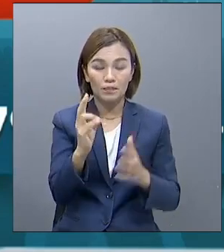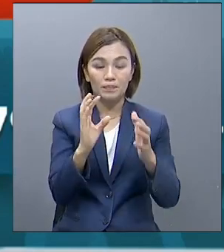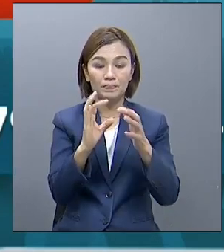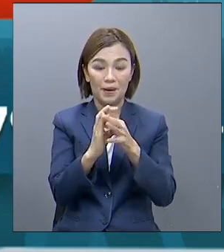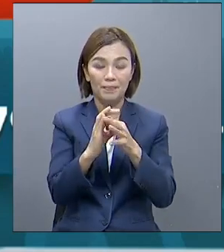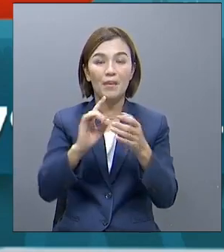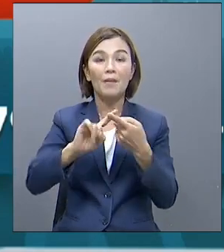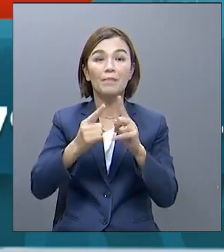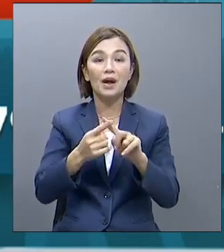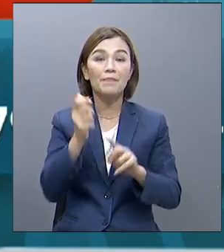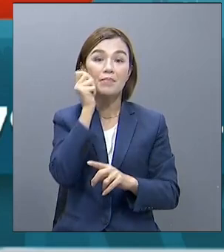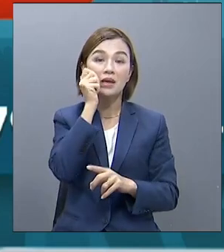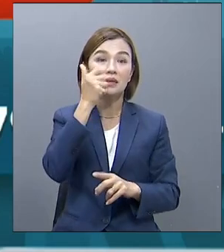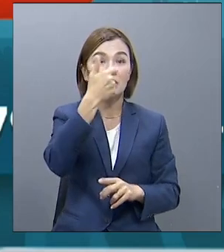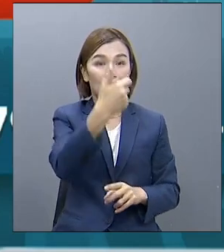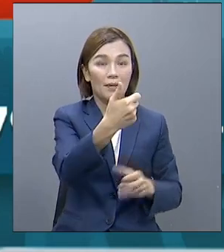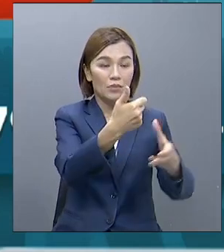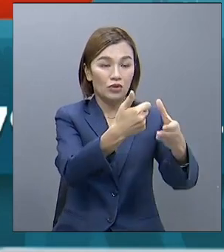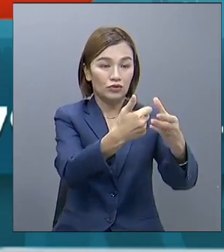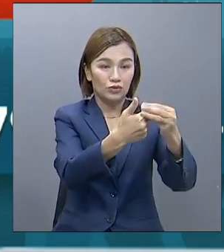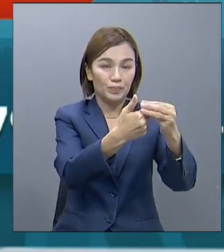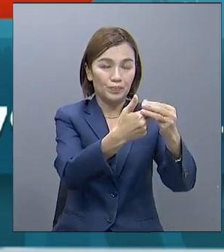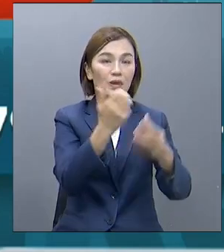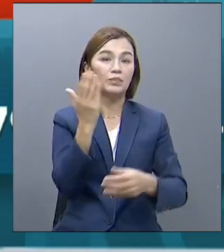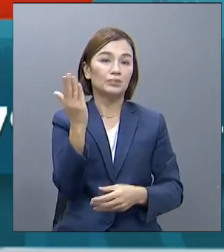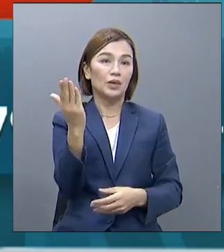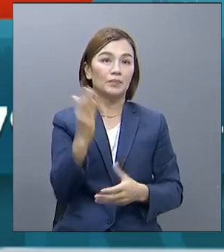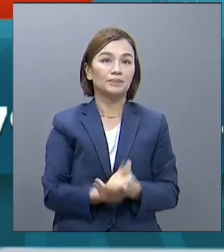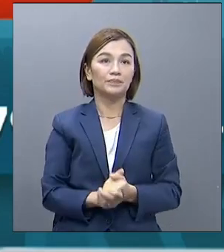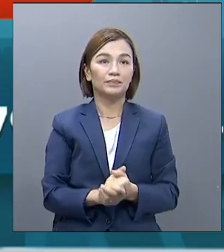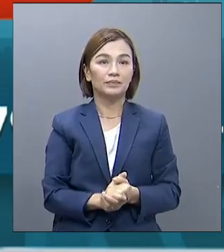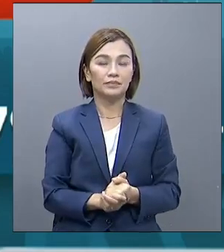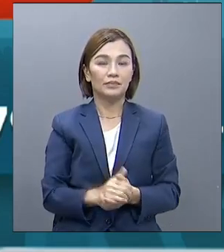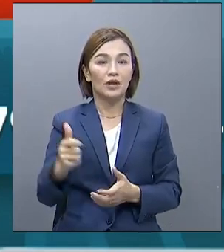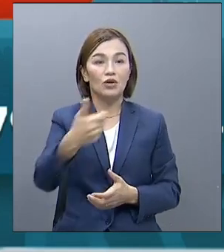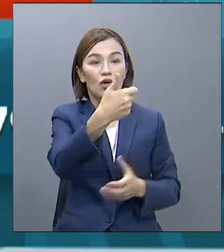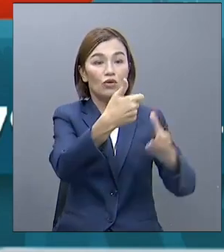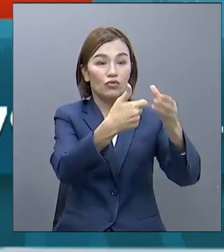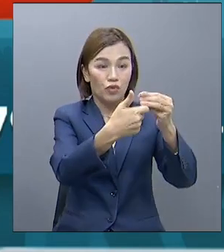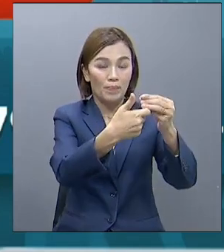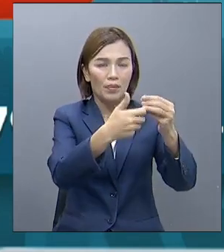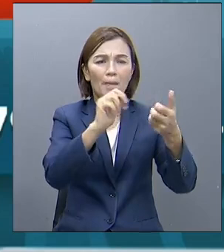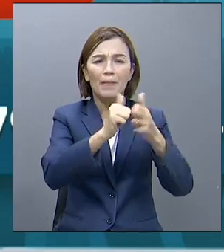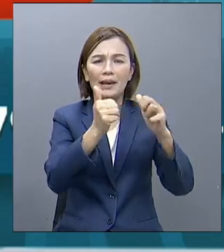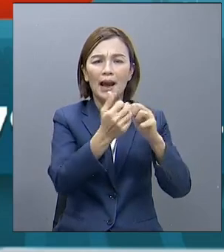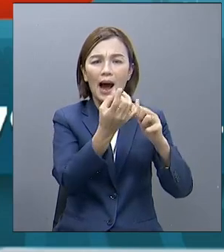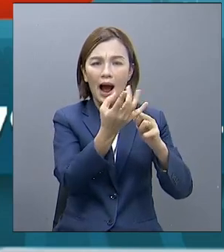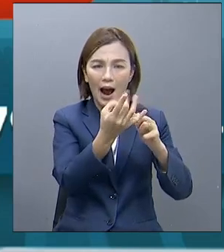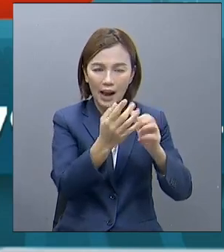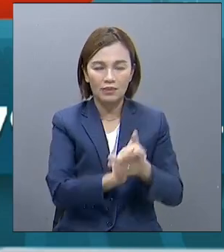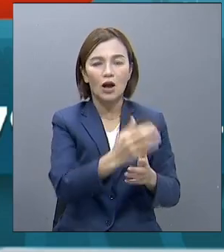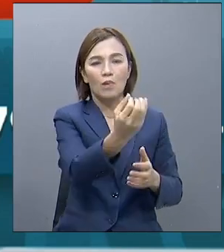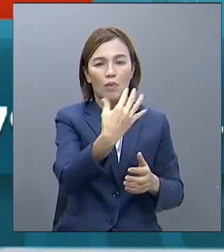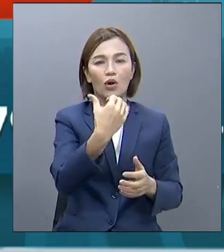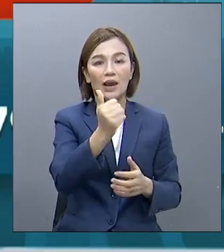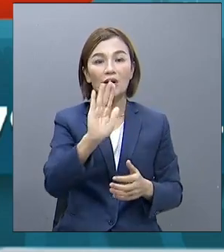หยิบโทรศัพท์มือถือขึ้นมาเลยค่ะสแกน QR code ที่หน้าจออันนี้ไม่ใช่ QR code ดูดเงินนะคะเป็น QR code LINE Official ของร้องทุ